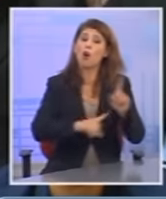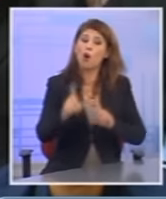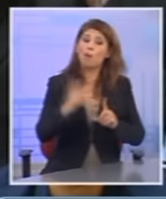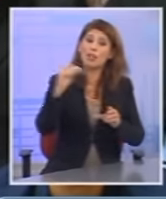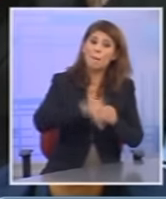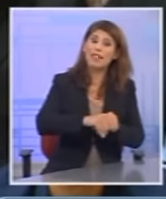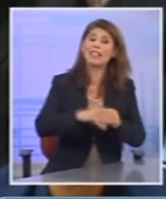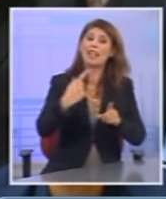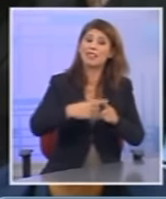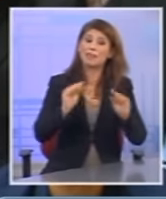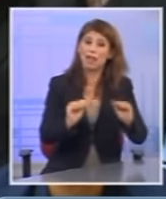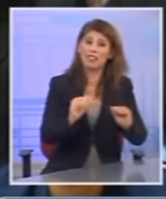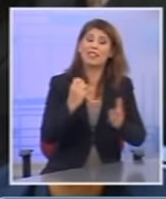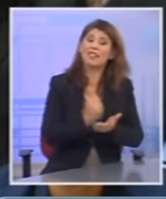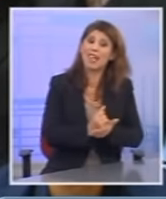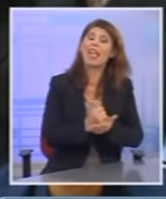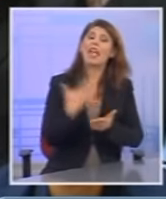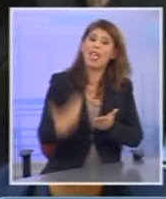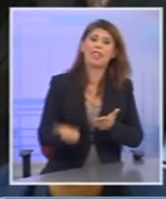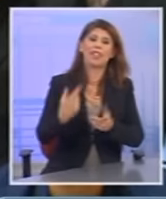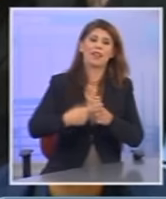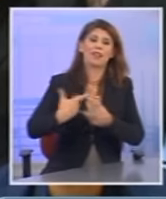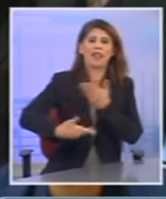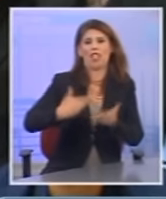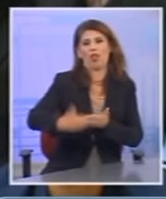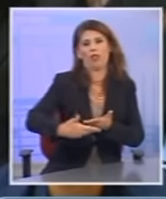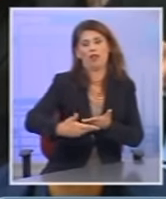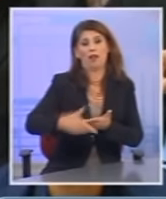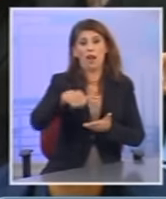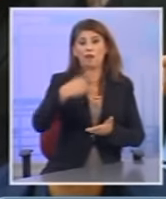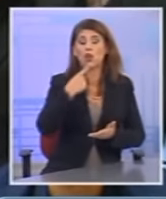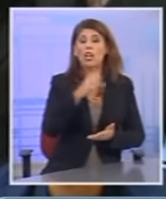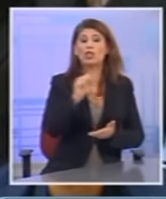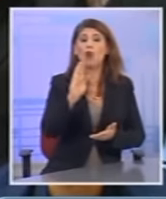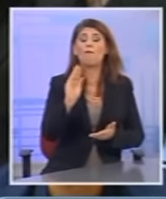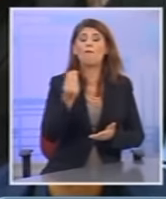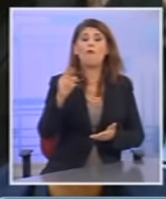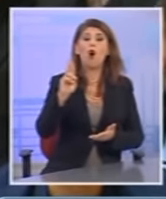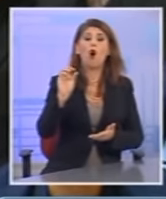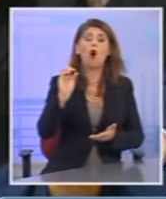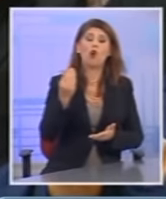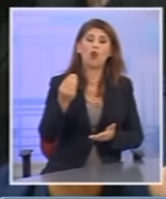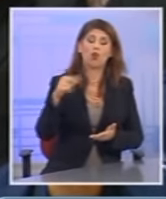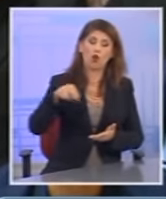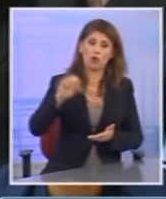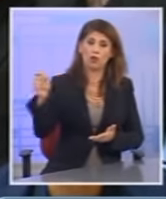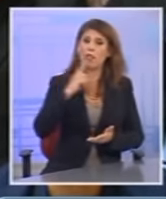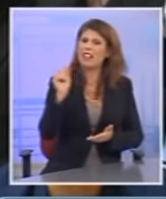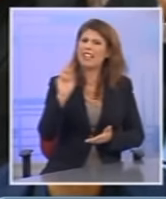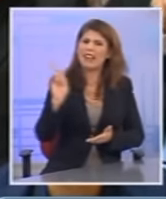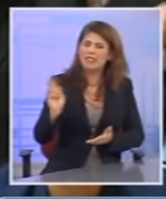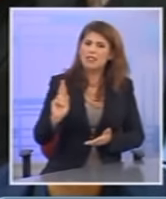παιδείας και έχει και ελληνική καταγωγή. Αυτά λέει ο Σβορώνος. Δεν τα λέει κάποιος ρατσιστής, δεν τα λέει